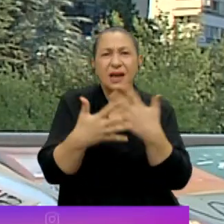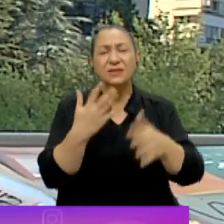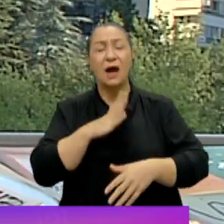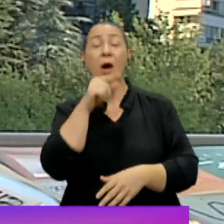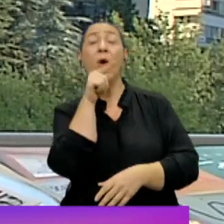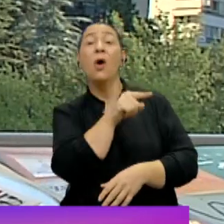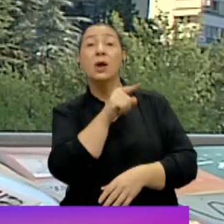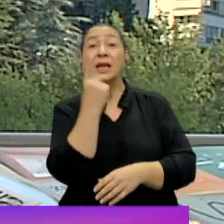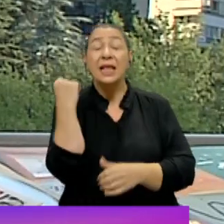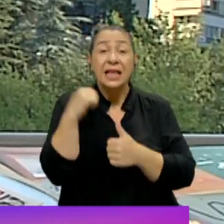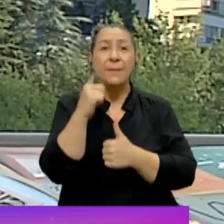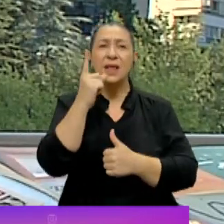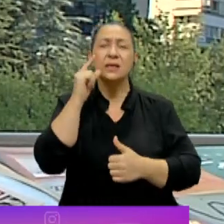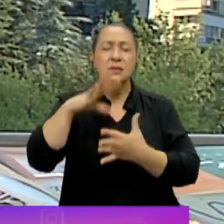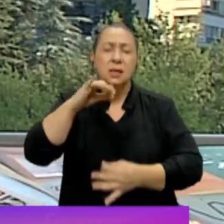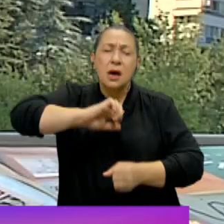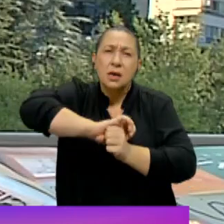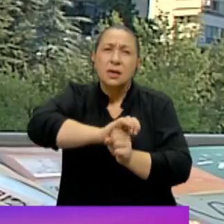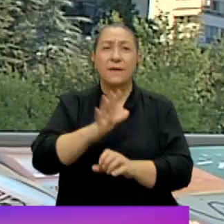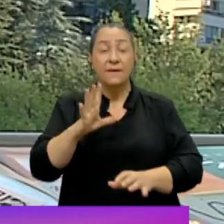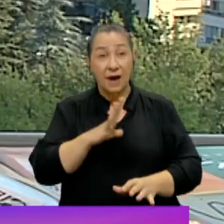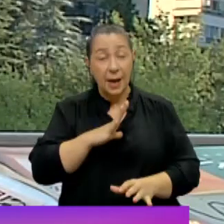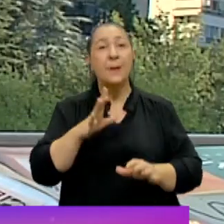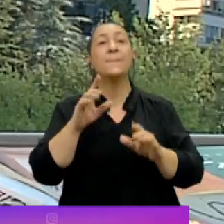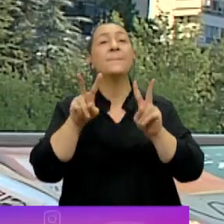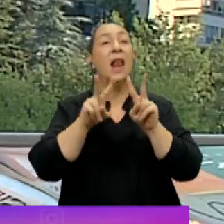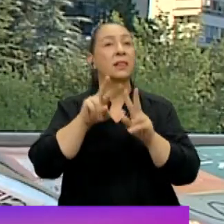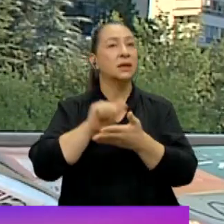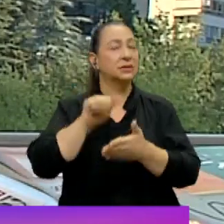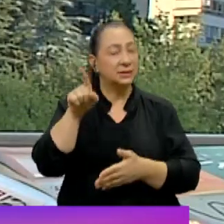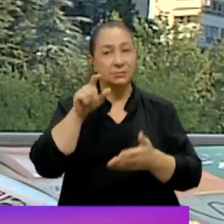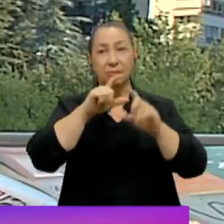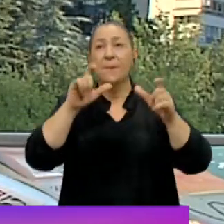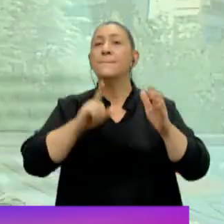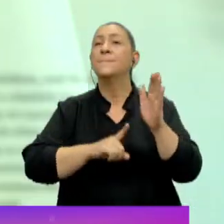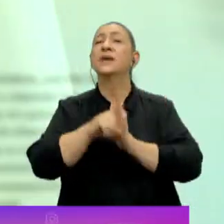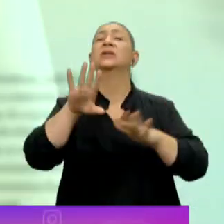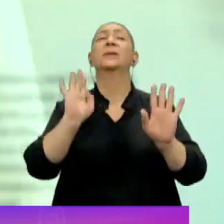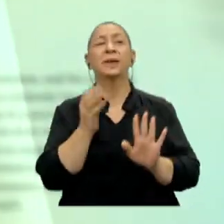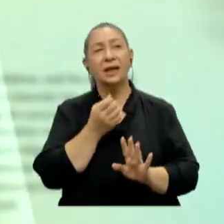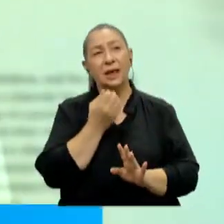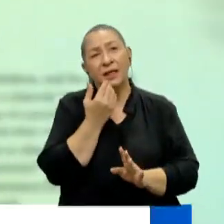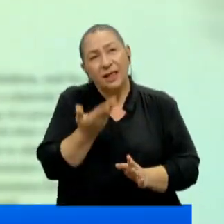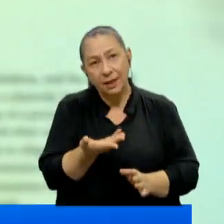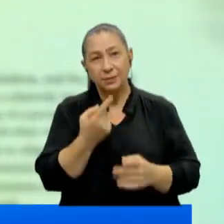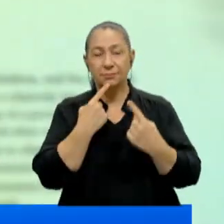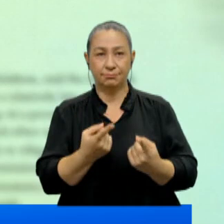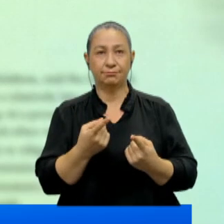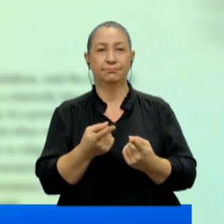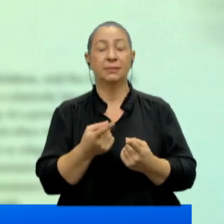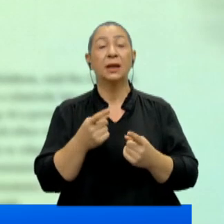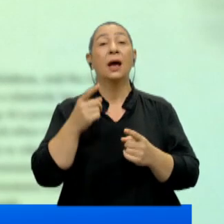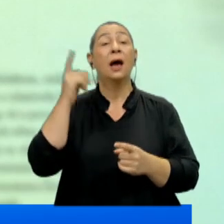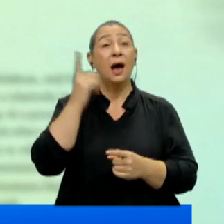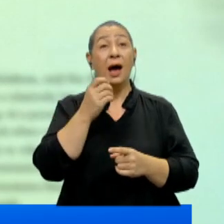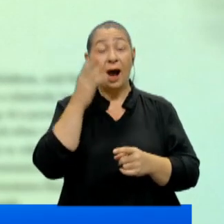coğrafyada yine bir insanlık dramı yaşanıyor. Milliyet gazetesinin manşeti başaramadık itirafı geldi.